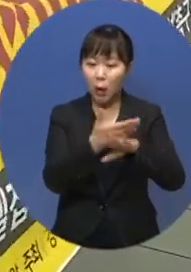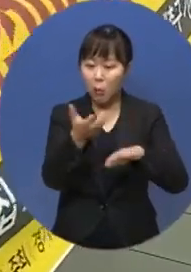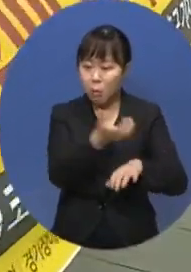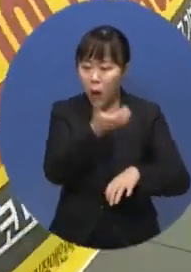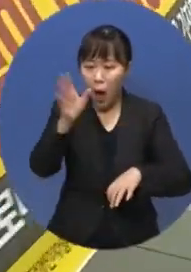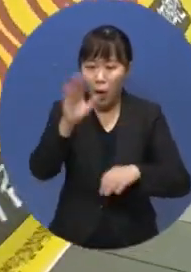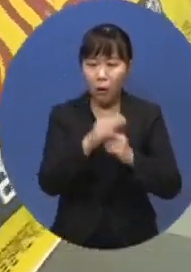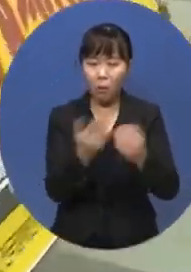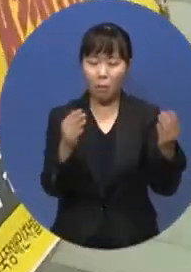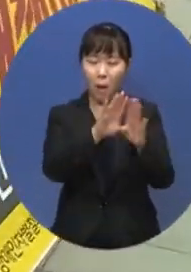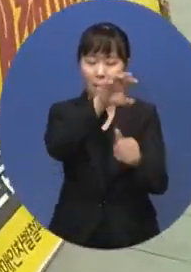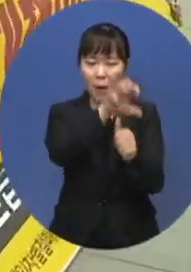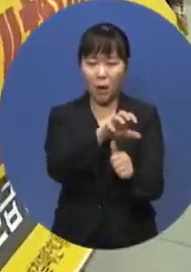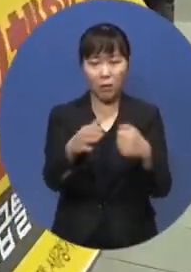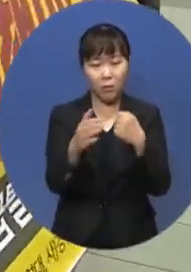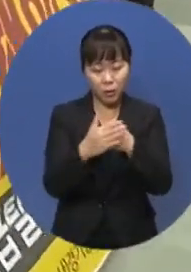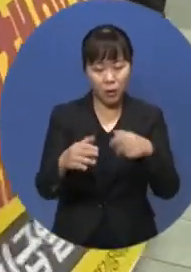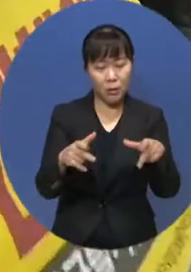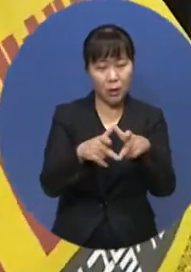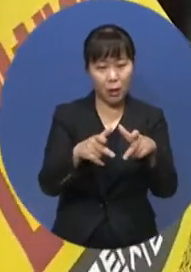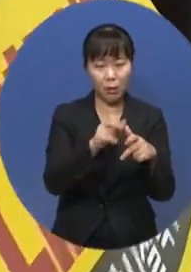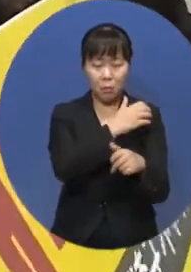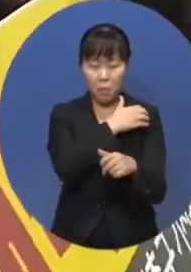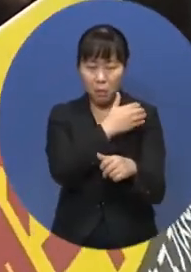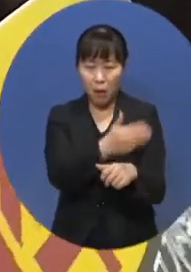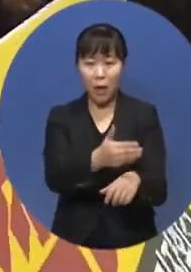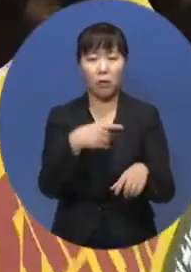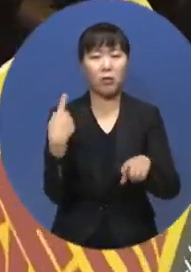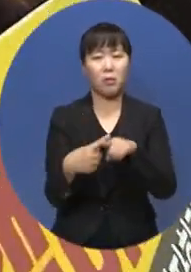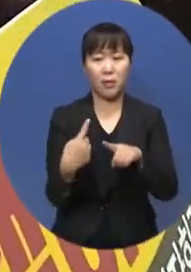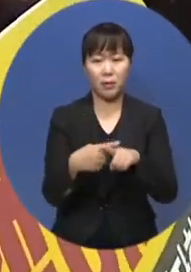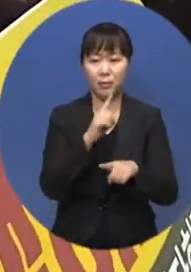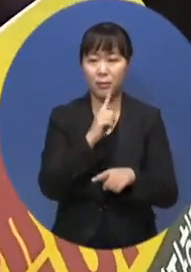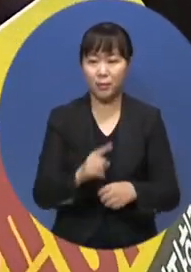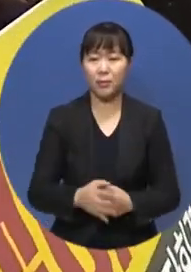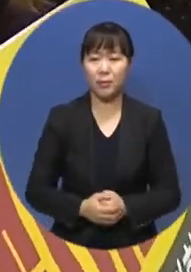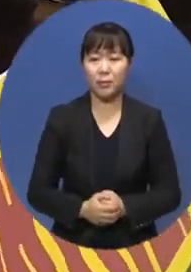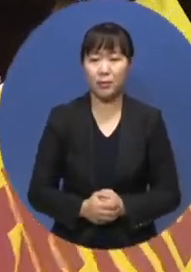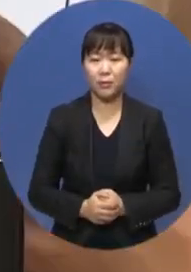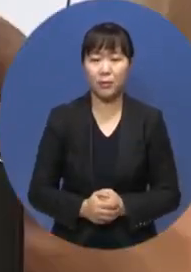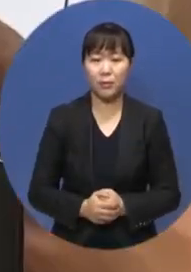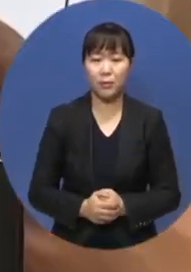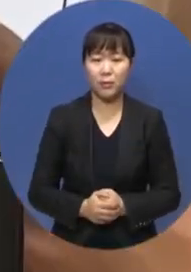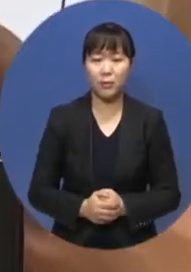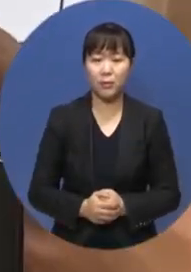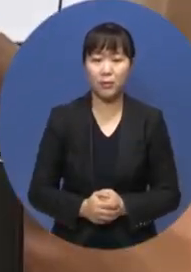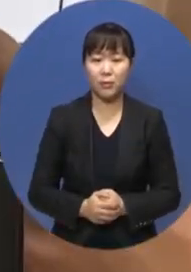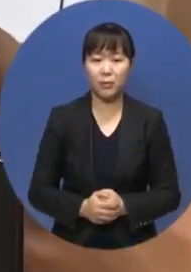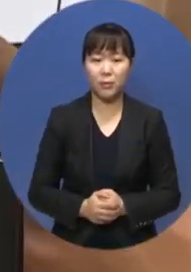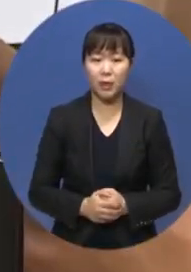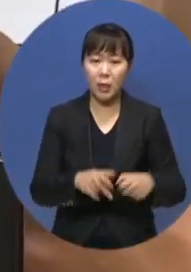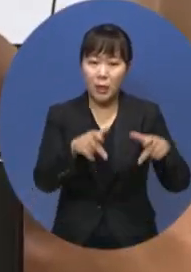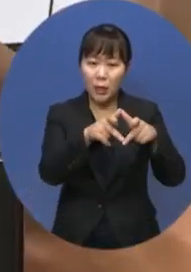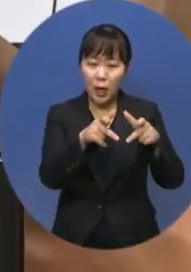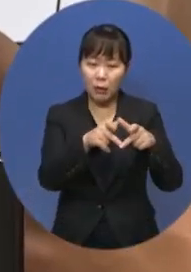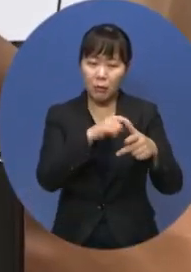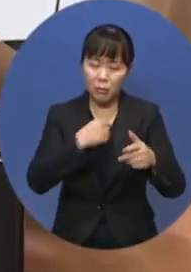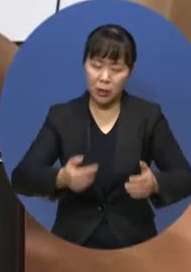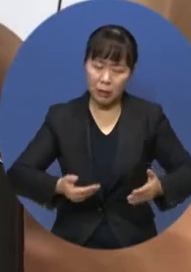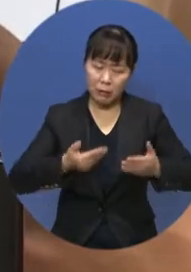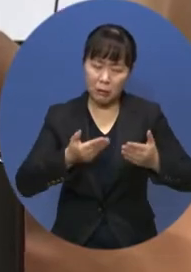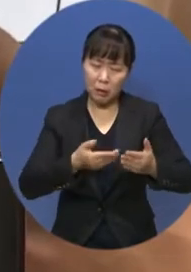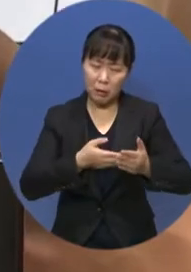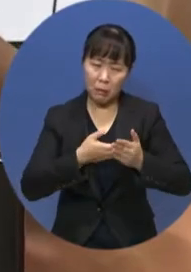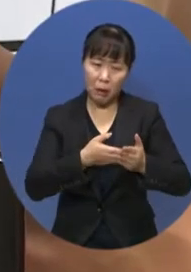시설을 폐쇄함으로써 장애인들을 방치하고 있다는 지적입니다. 이에 장애인들의 희생을